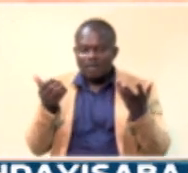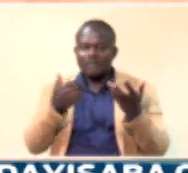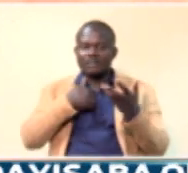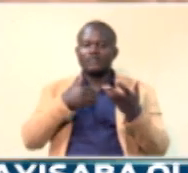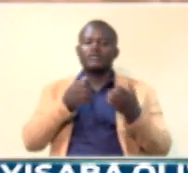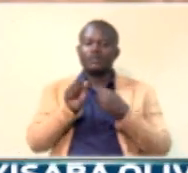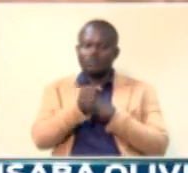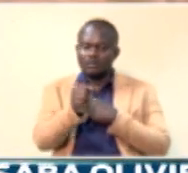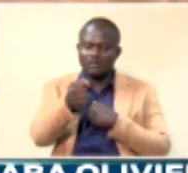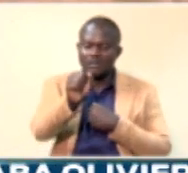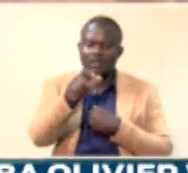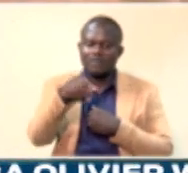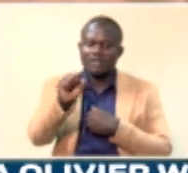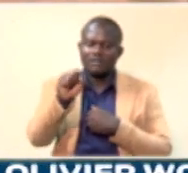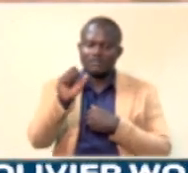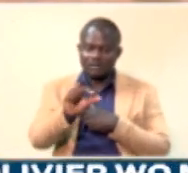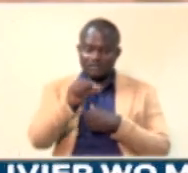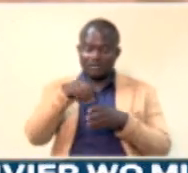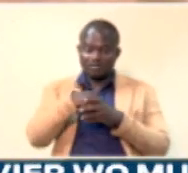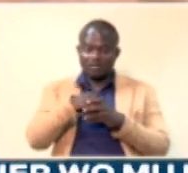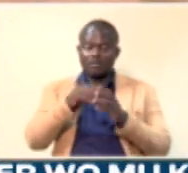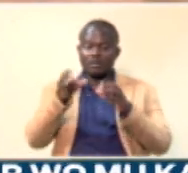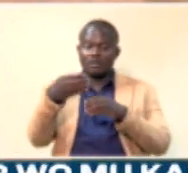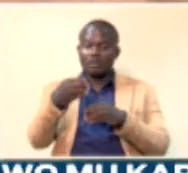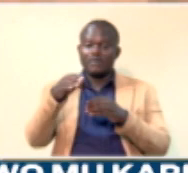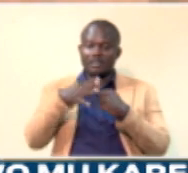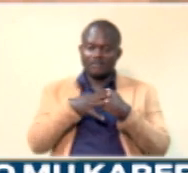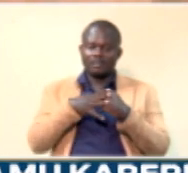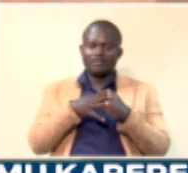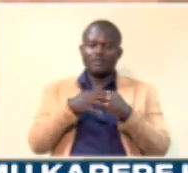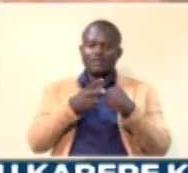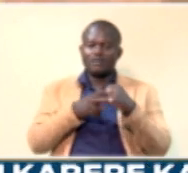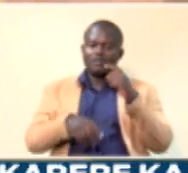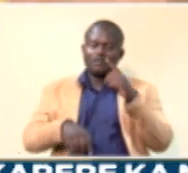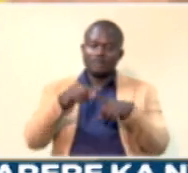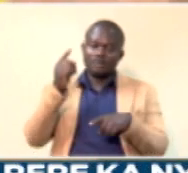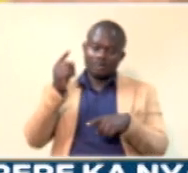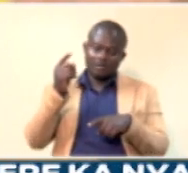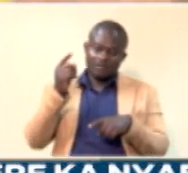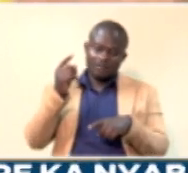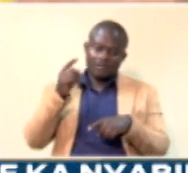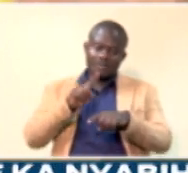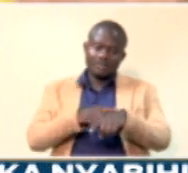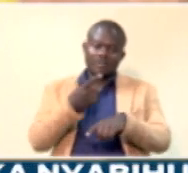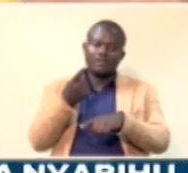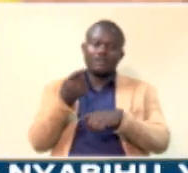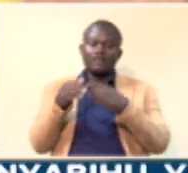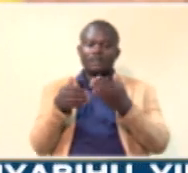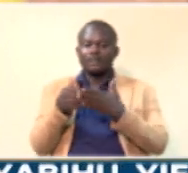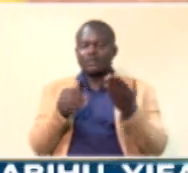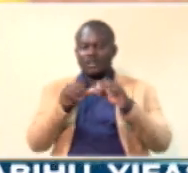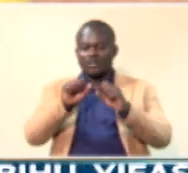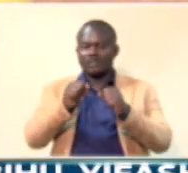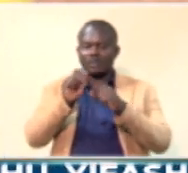gifite ubukerarugendo. Paris Saint-Germain mu bikombe 9 bya champion ifite 7 yabitwaye ubwo kuva